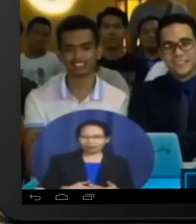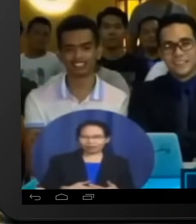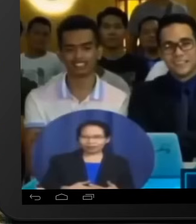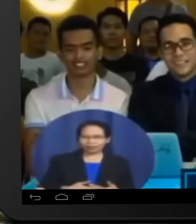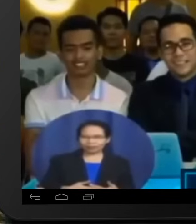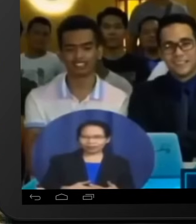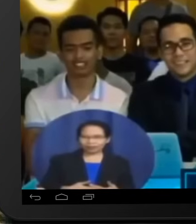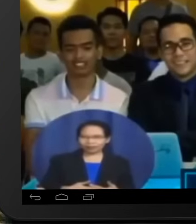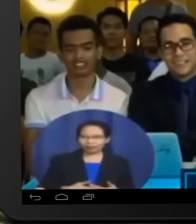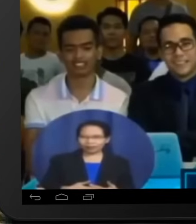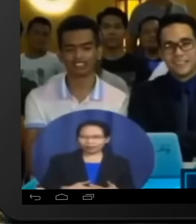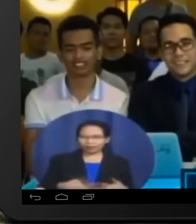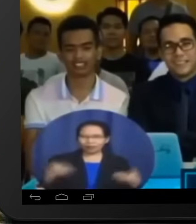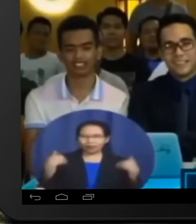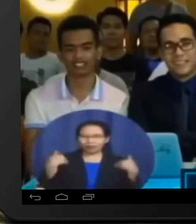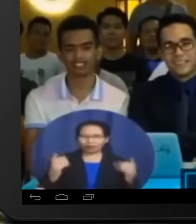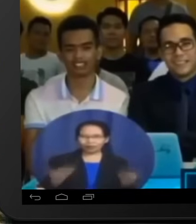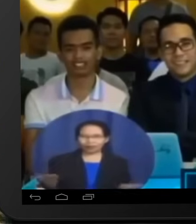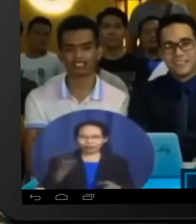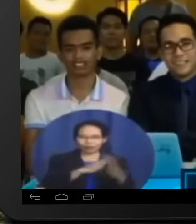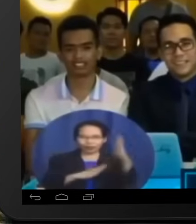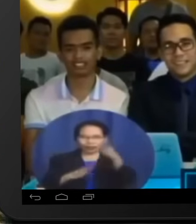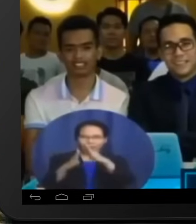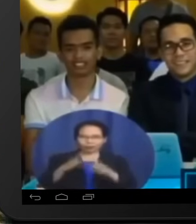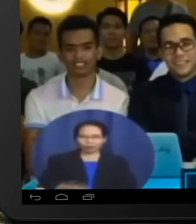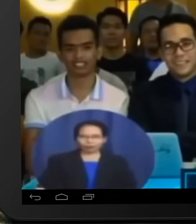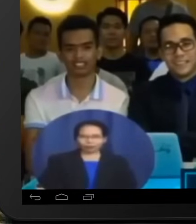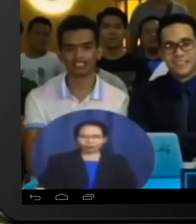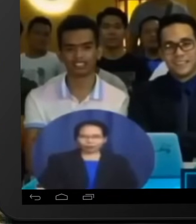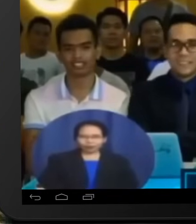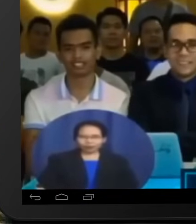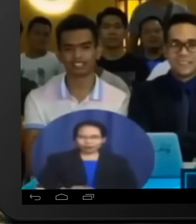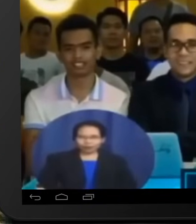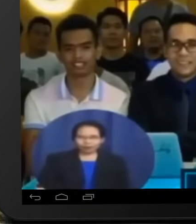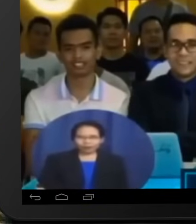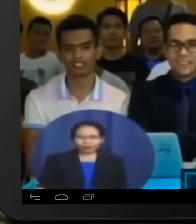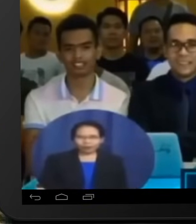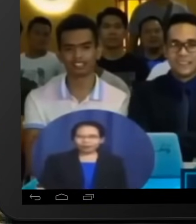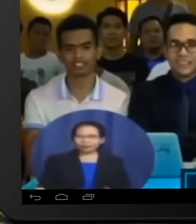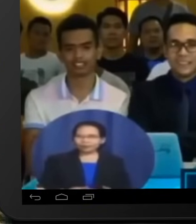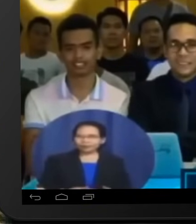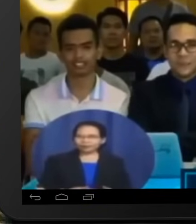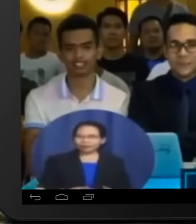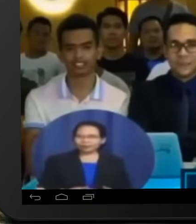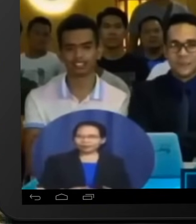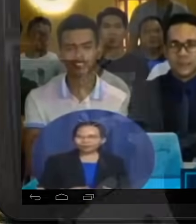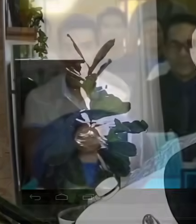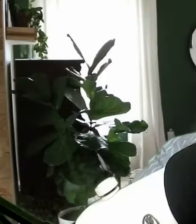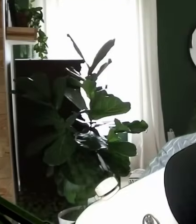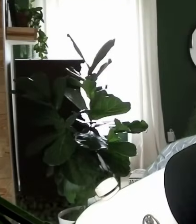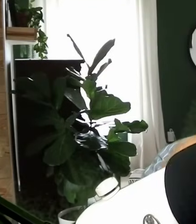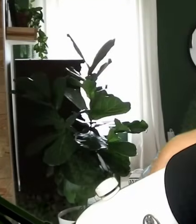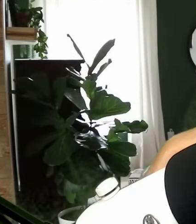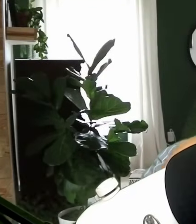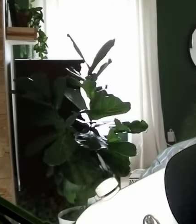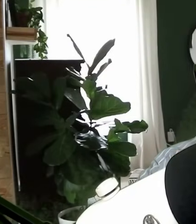Wala. Meron kami rito problema, kapatid na Daniel. Sa audio. Yeah, sa audio. Okay, before we continue